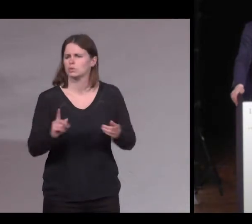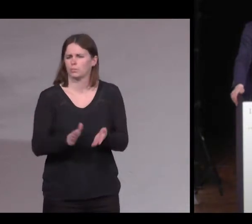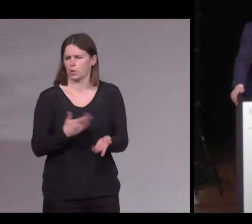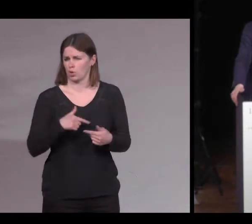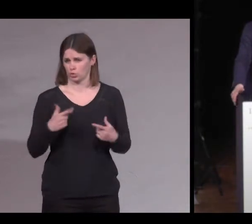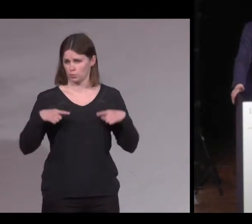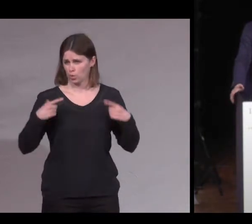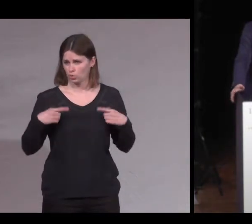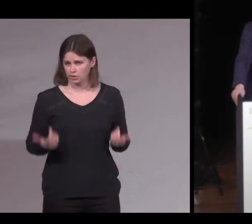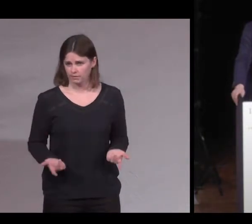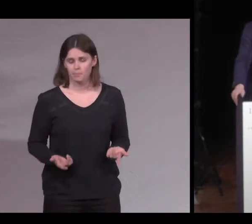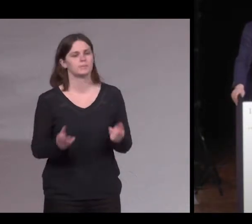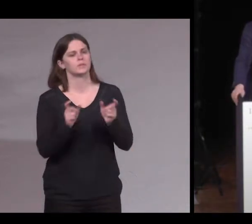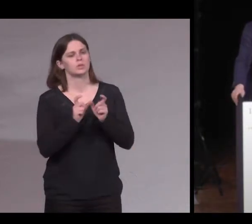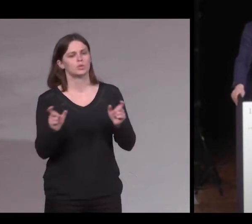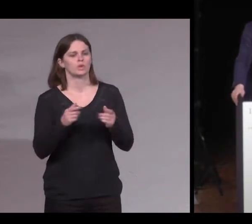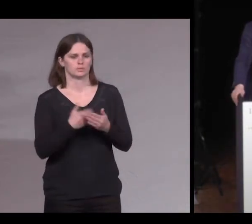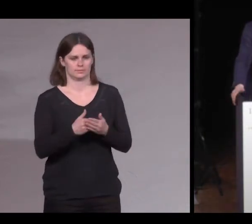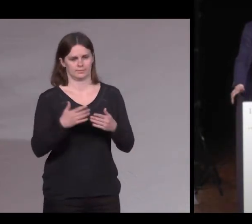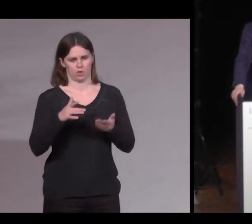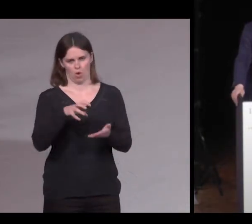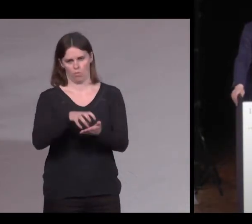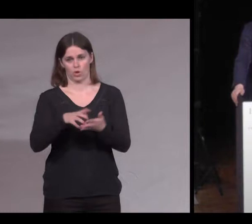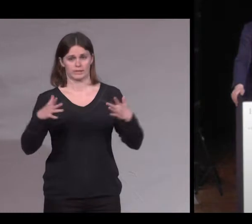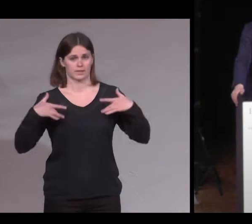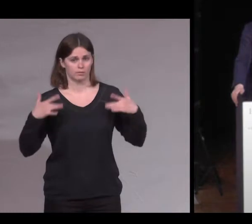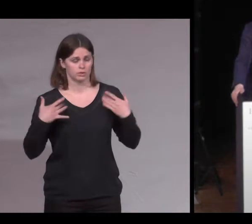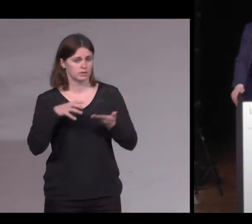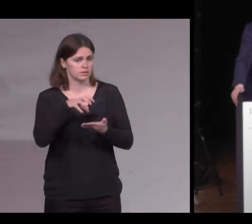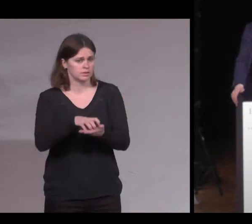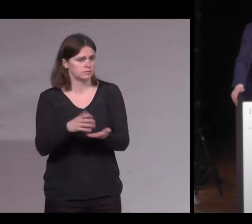snažíme aplikovat v principy robotiky ve zdravotnictví. Jednoduchý.